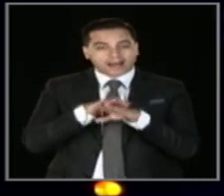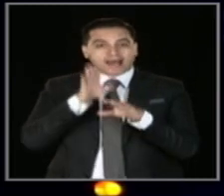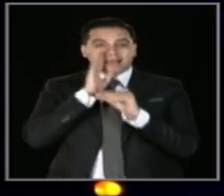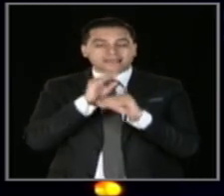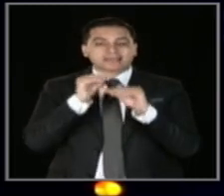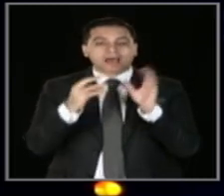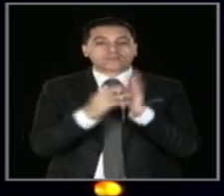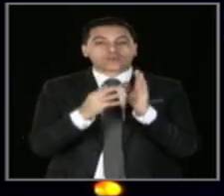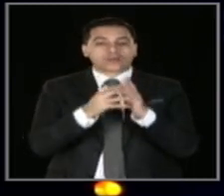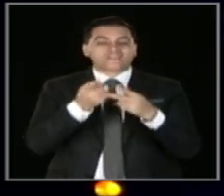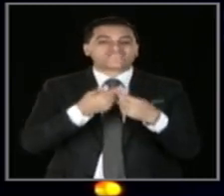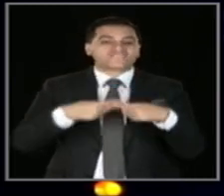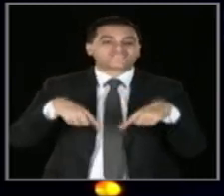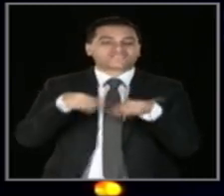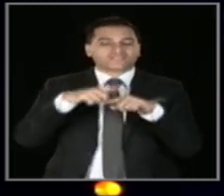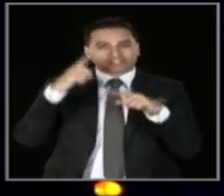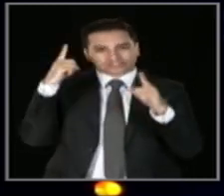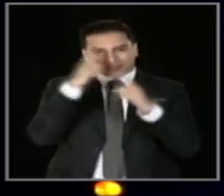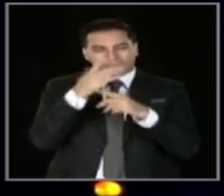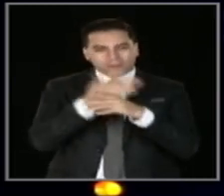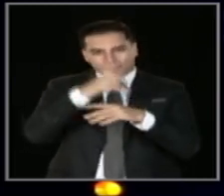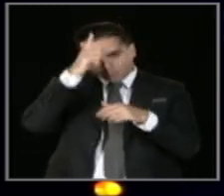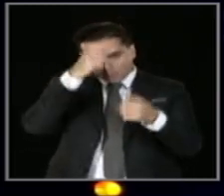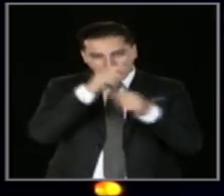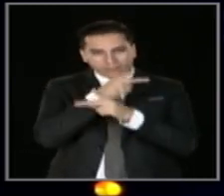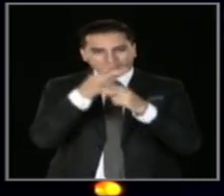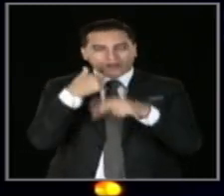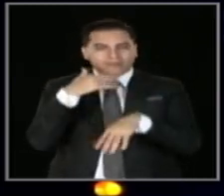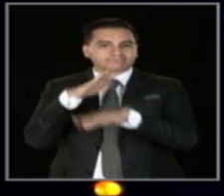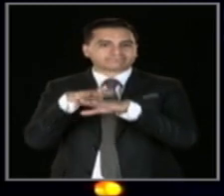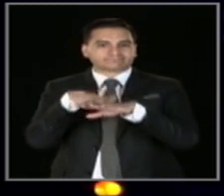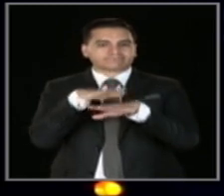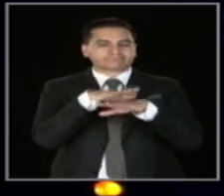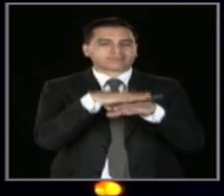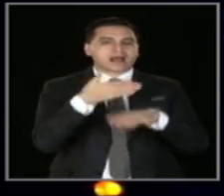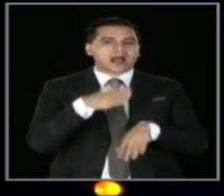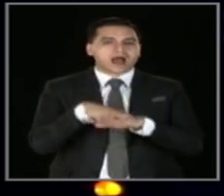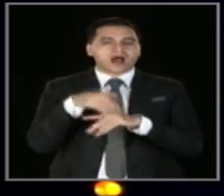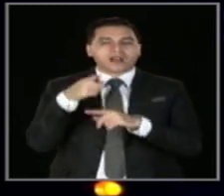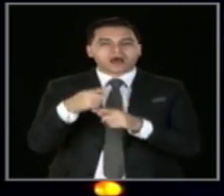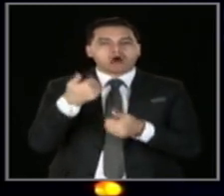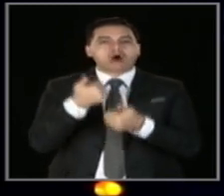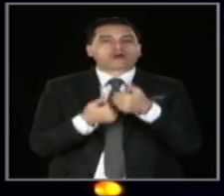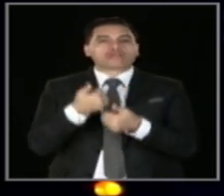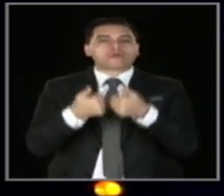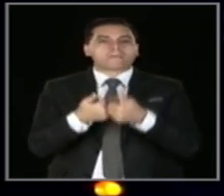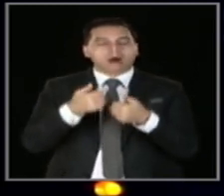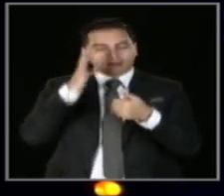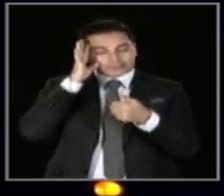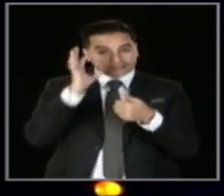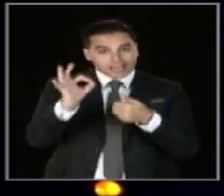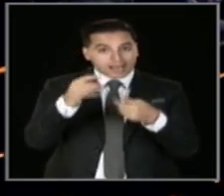العلمية، وانها يعني يقبلوا الطلاب او يرفضوهم طبقا لاختبارات القدرات، مش طبقا